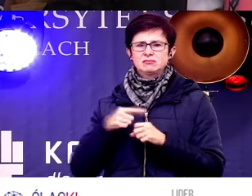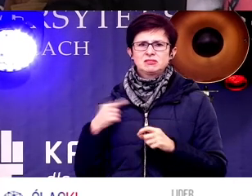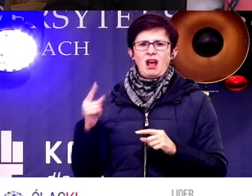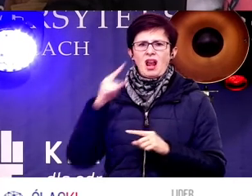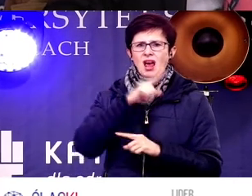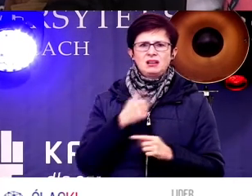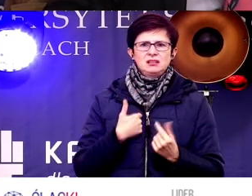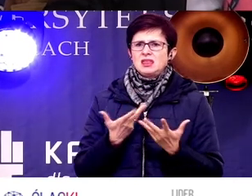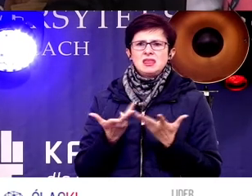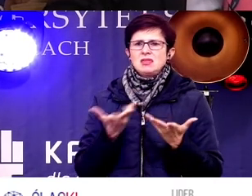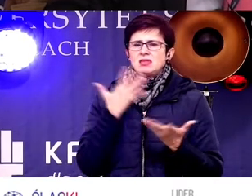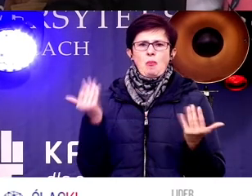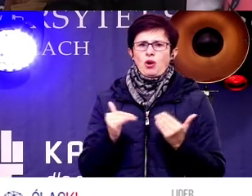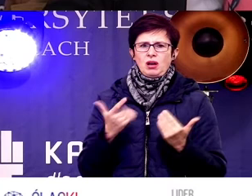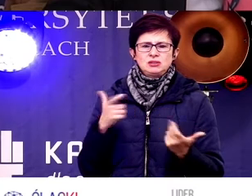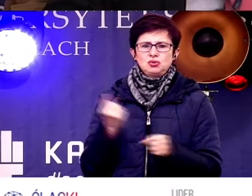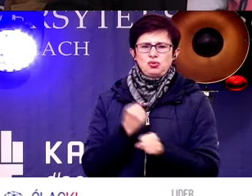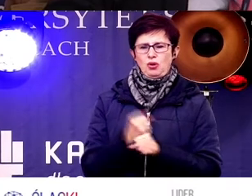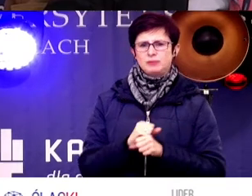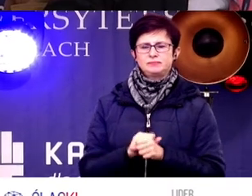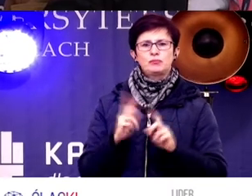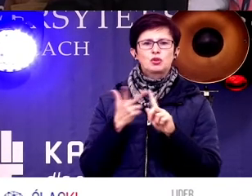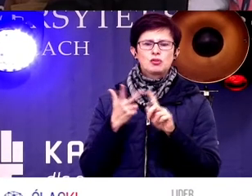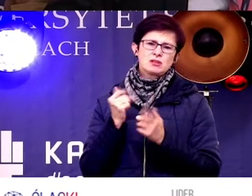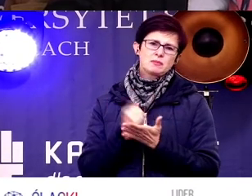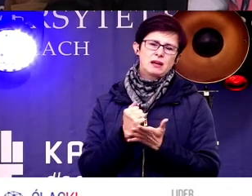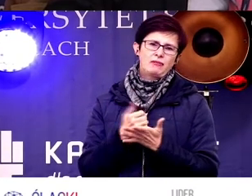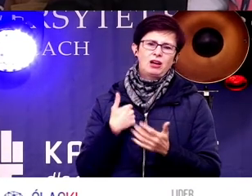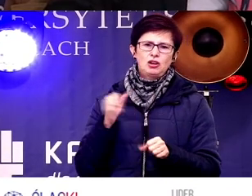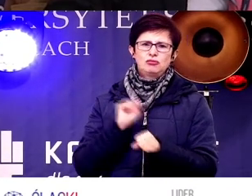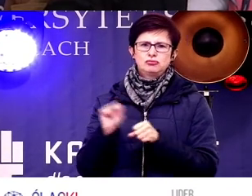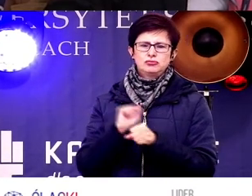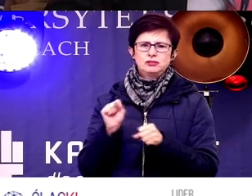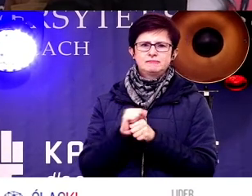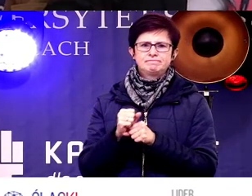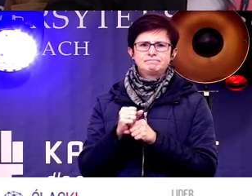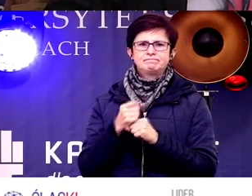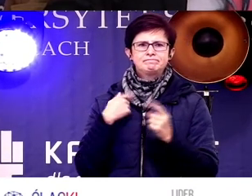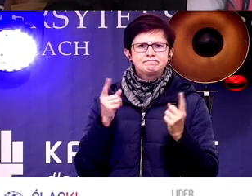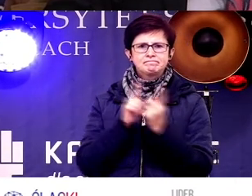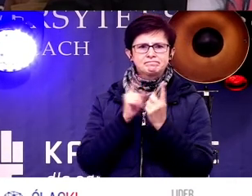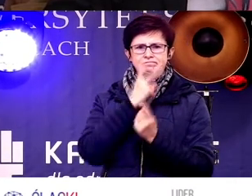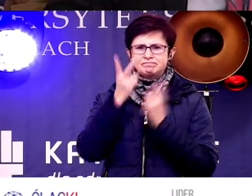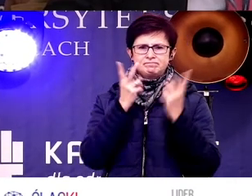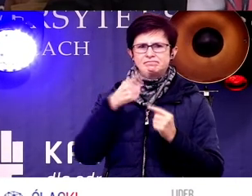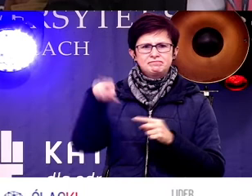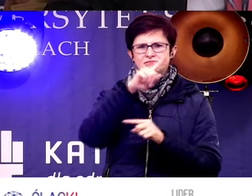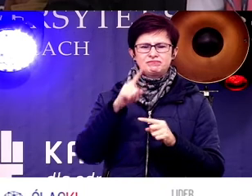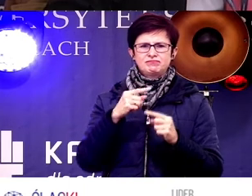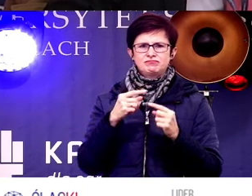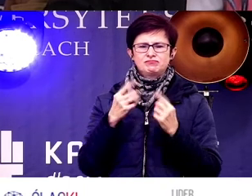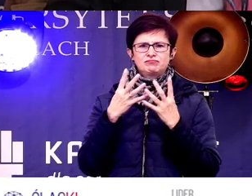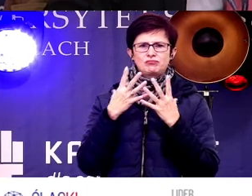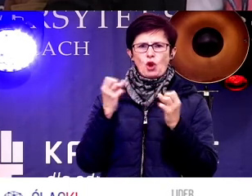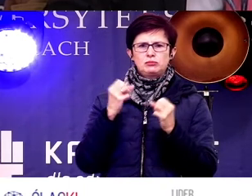niewiele można zrobić. I wreszcie trzeci element, często spotykamy się z brakiem zrozumienia. Z brakiem zrozumienia wśród